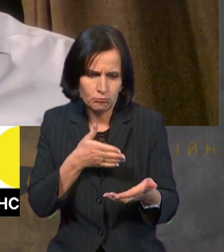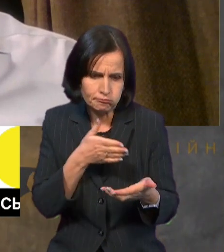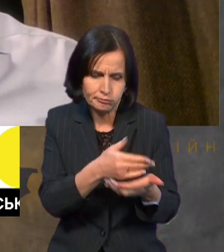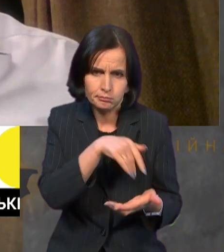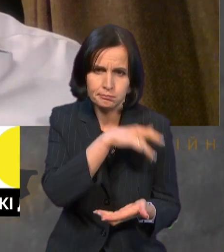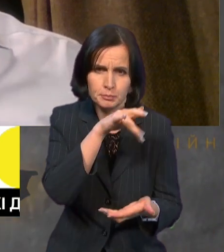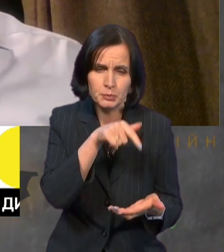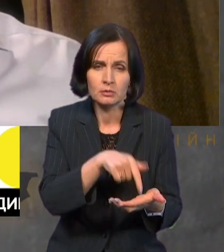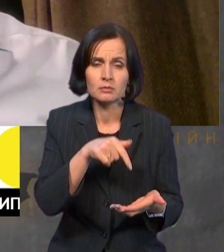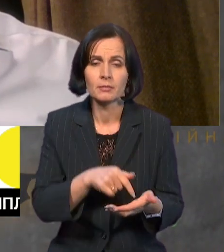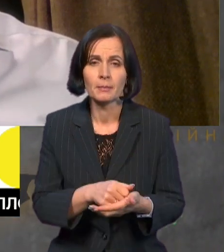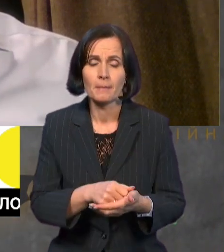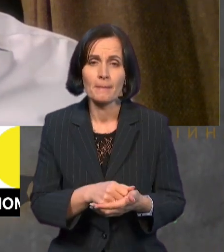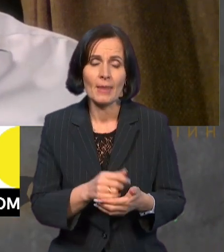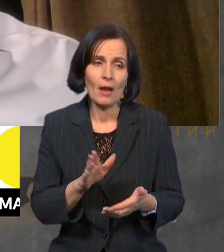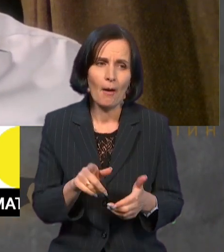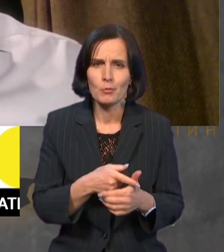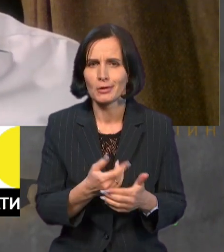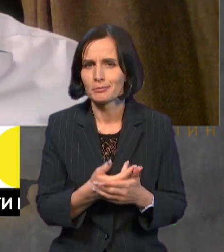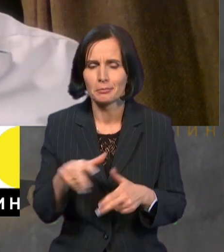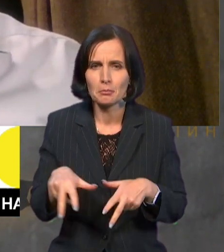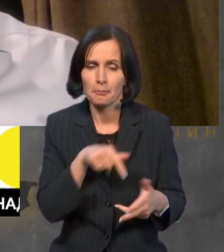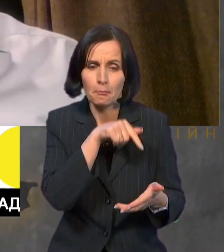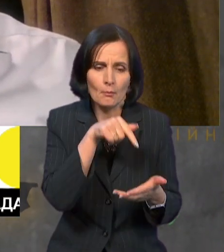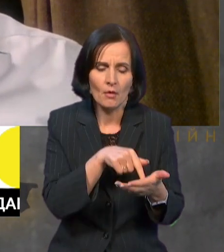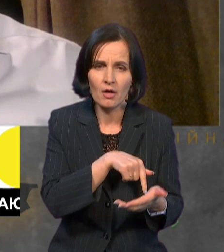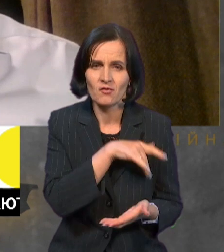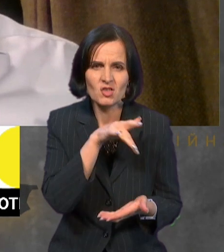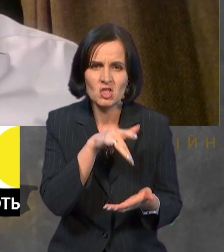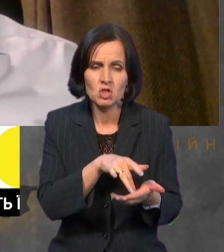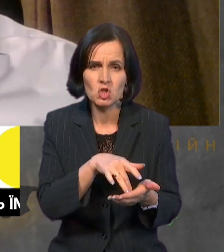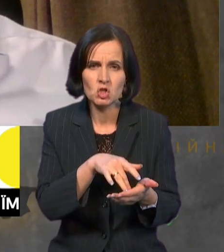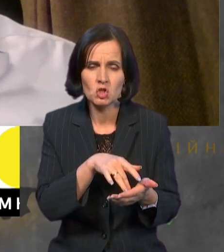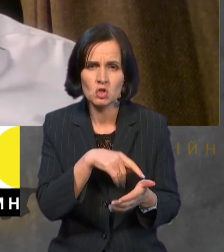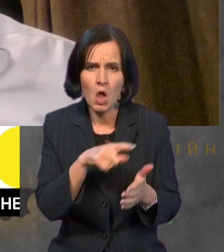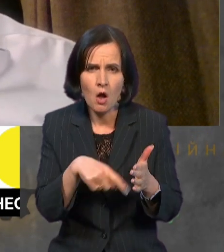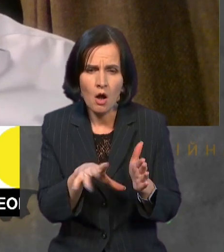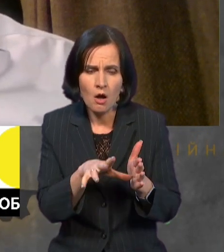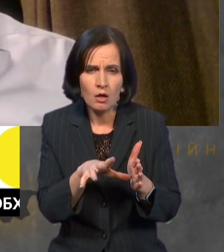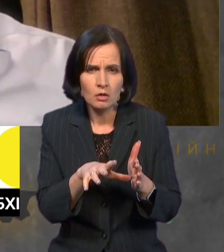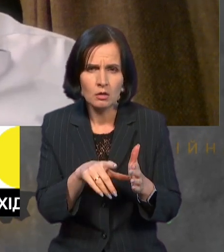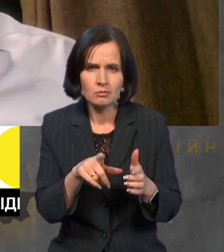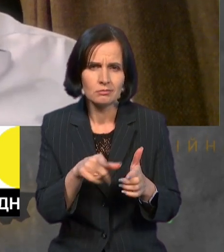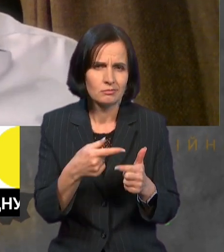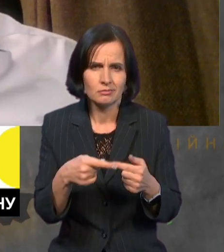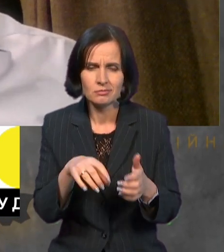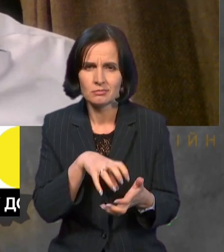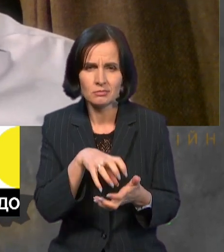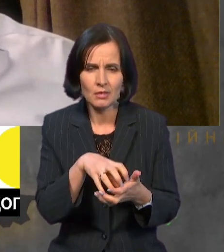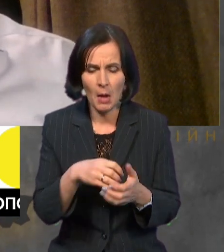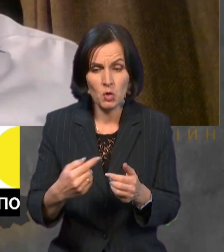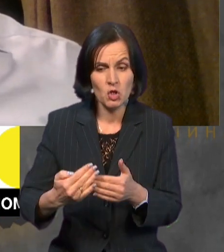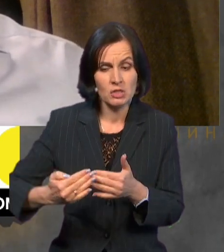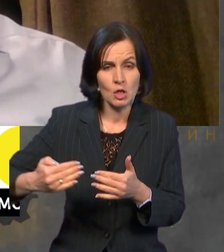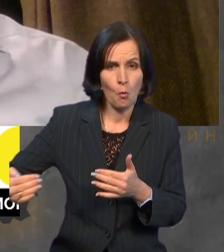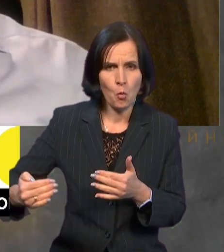там умовний безпілотник, да, потрапляє в ціль трансформатор, так, або в інший об'єкт. А коли він десь збоку потрапляє, і